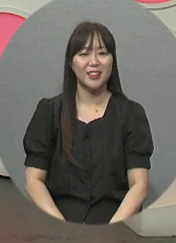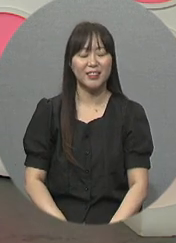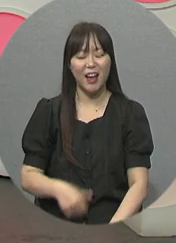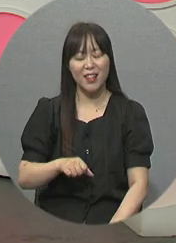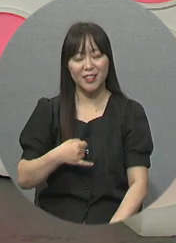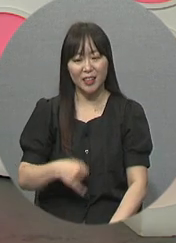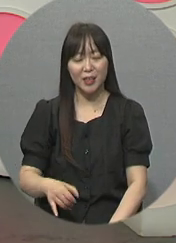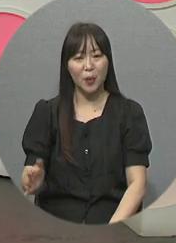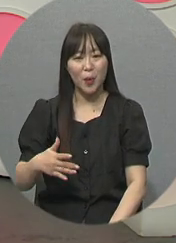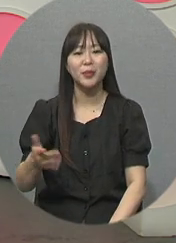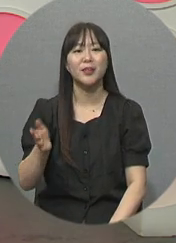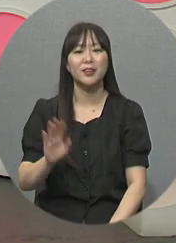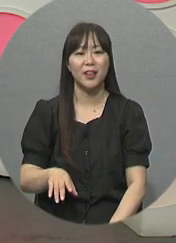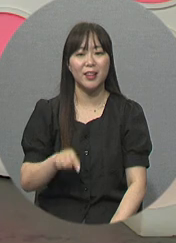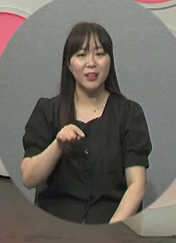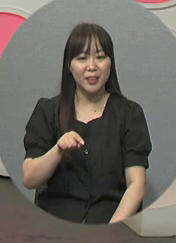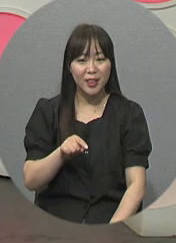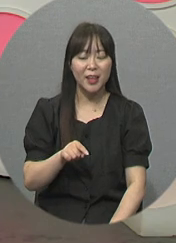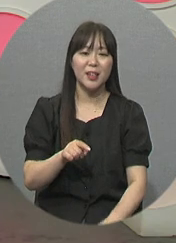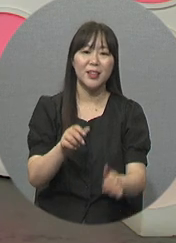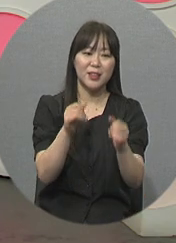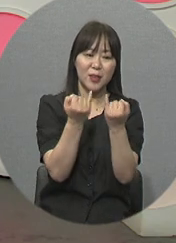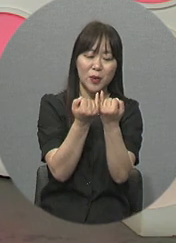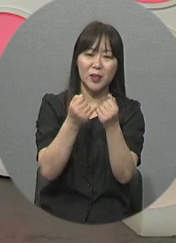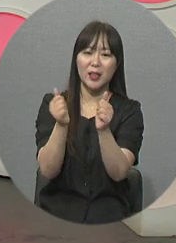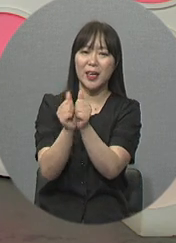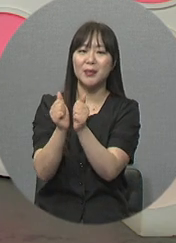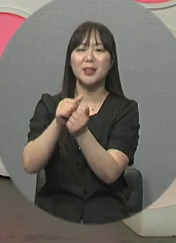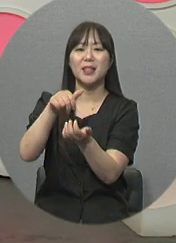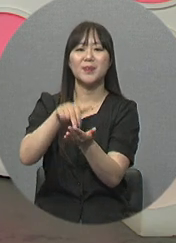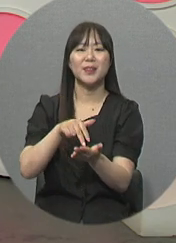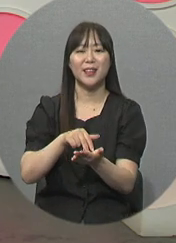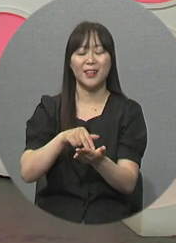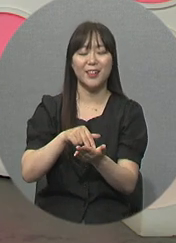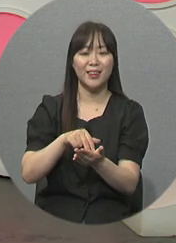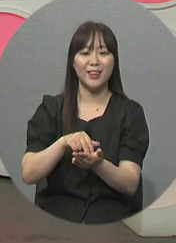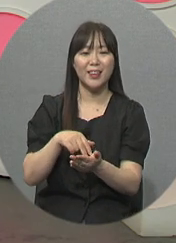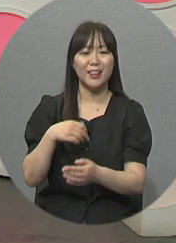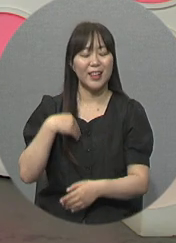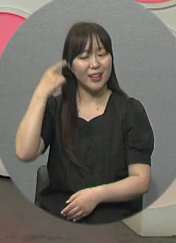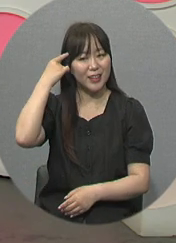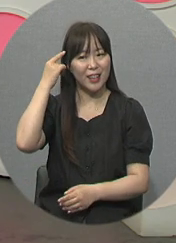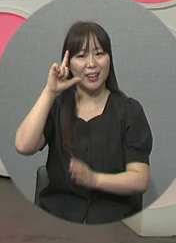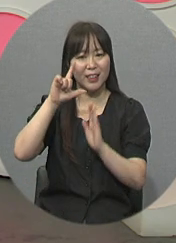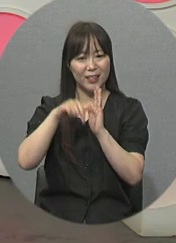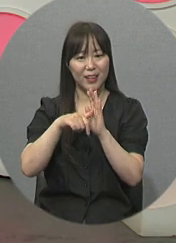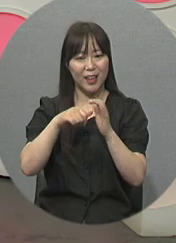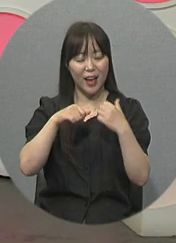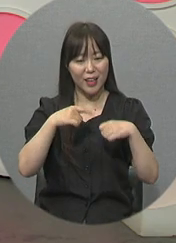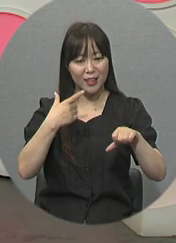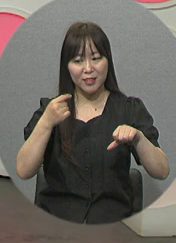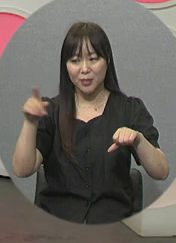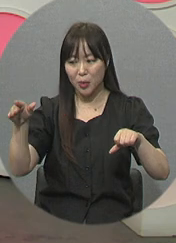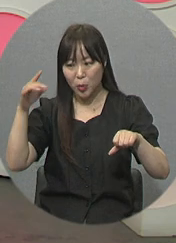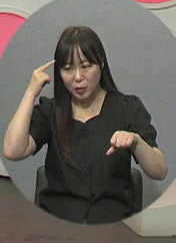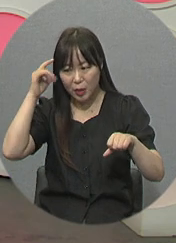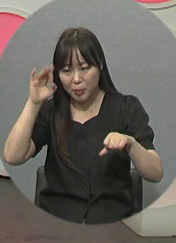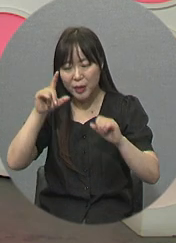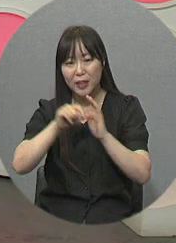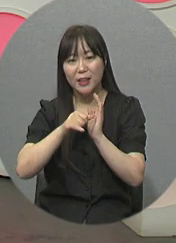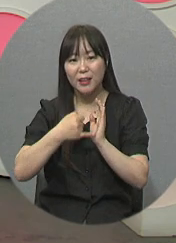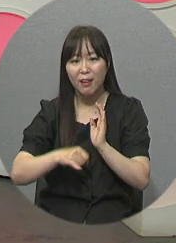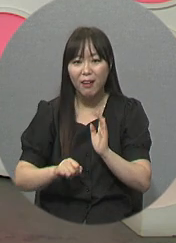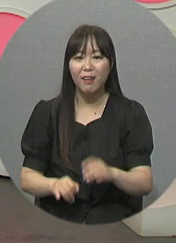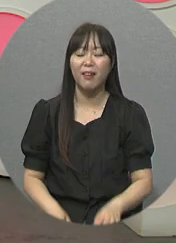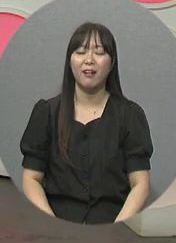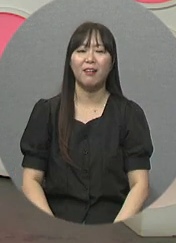아들인지 딸인지는 안 나왔는데 이게 바로 여자와 남자의 입장인가 봐. 그러니까요. 내가 생각하던 아들인 것 같은데 네. 우리 소미 씨는 또 딸 같구나.